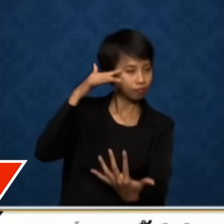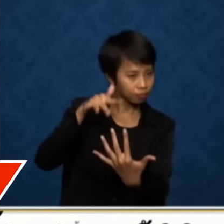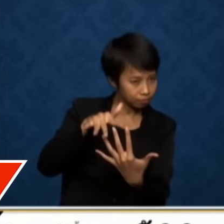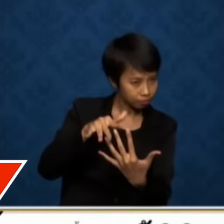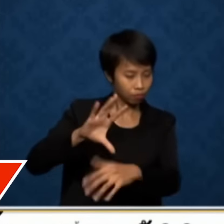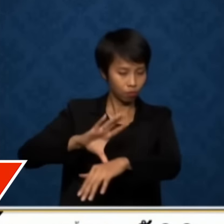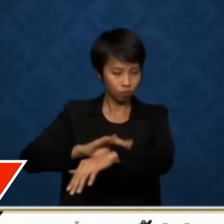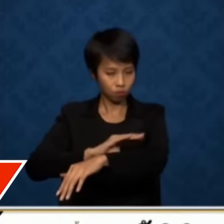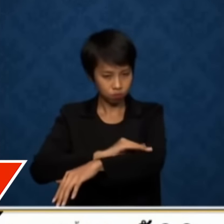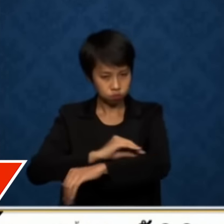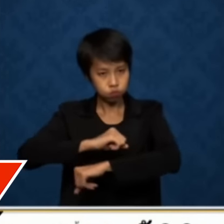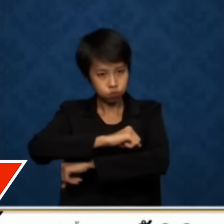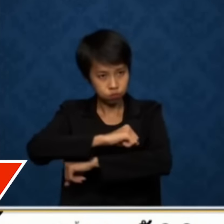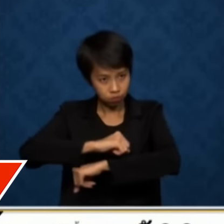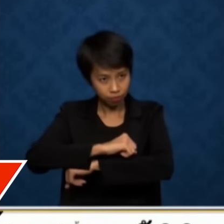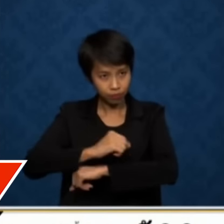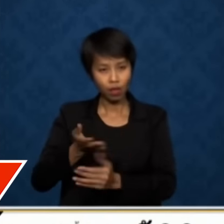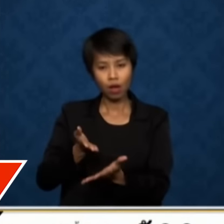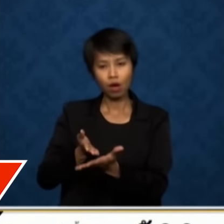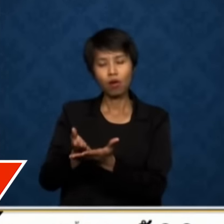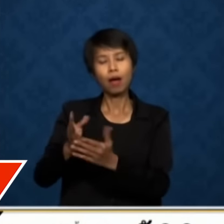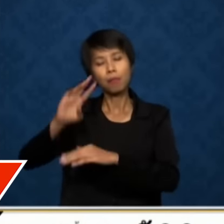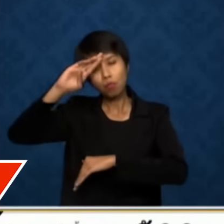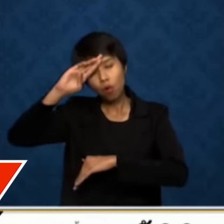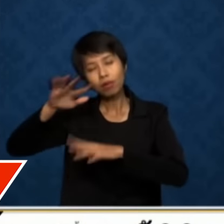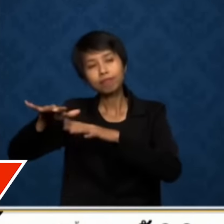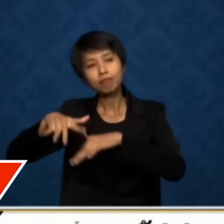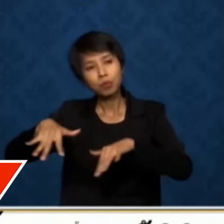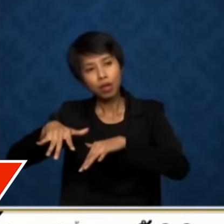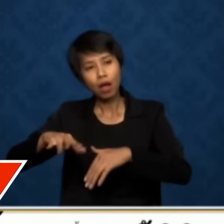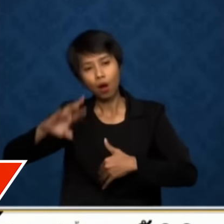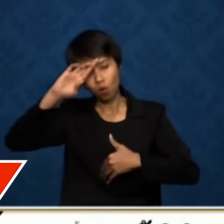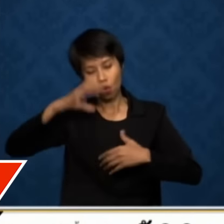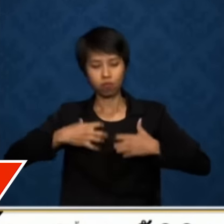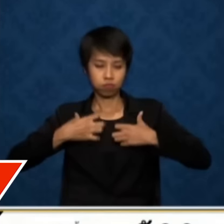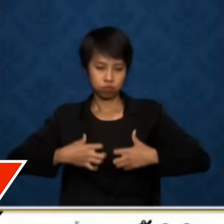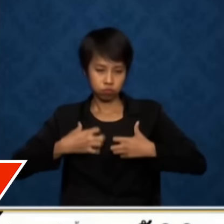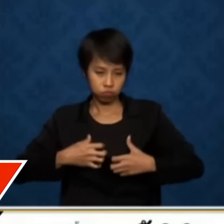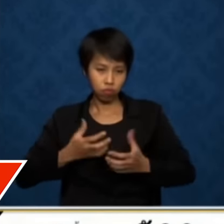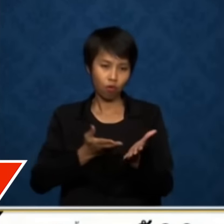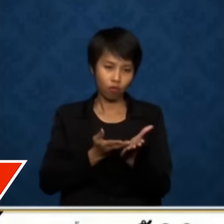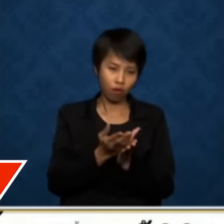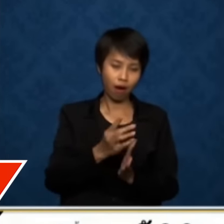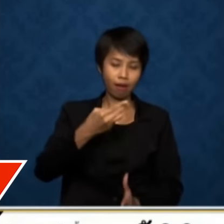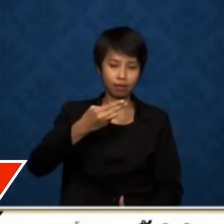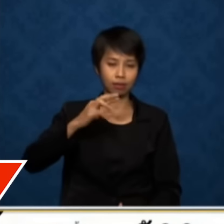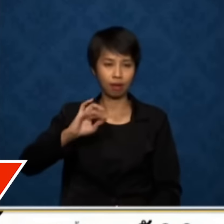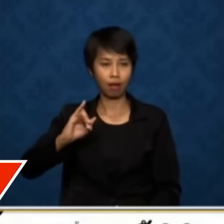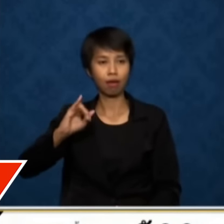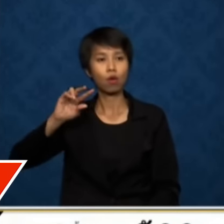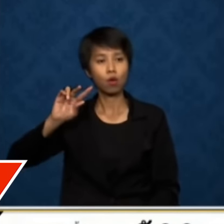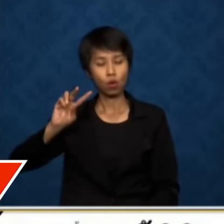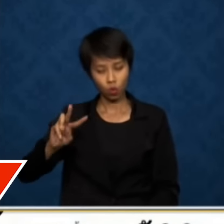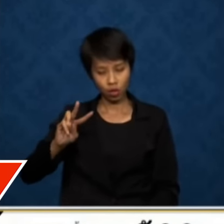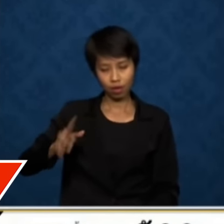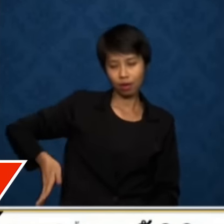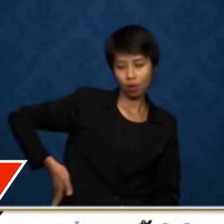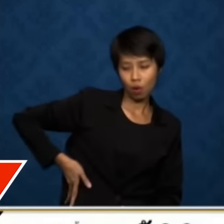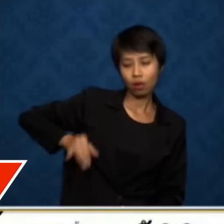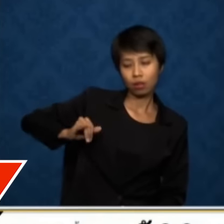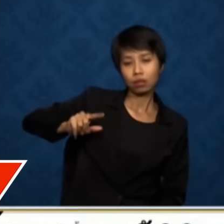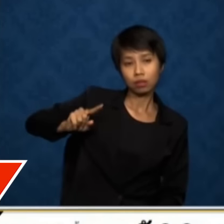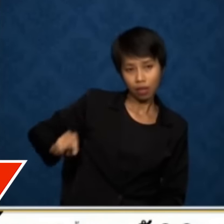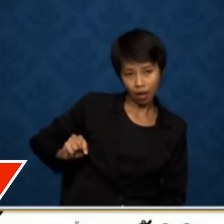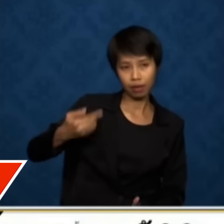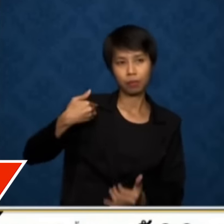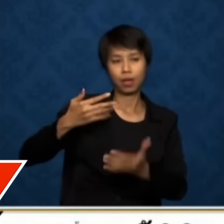ำบัดผอผู้ป่วยอายุรกรรมแผนกวัณโรคแผนก HIV มีเครื่องฟอกไตด้วยการฟอกเลือดสไลด์ถัดไปครับมีห้อง